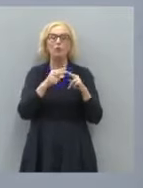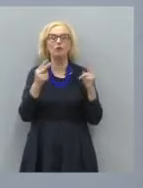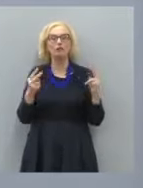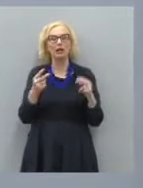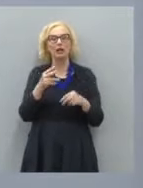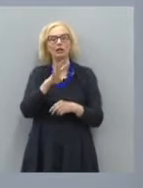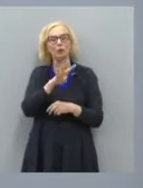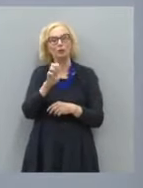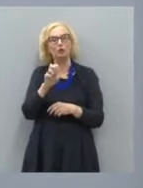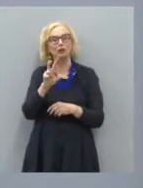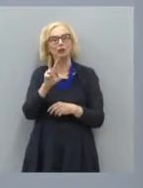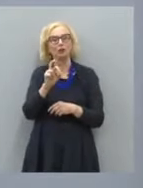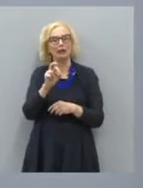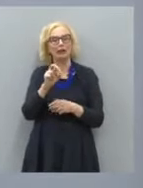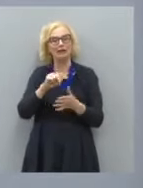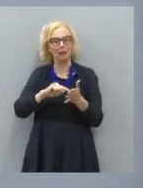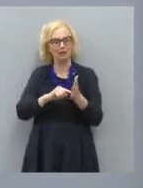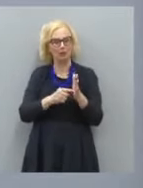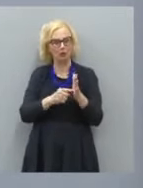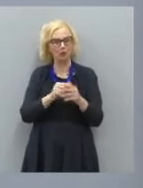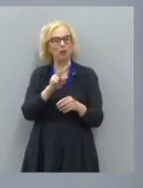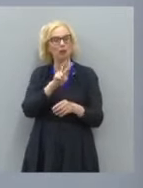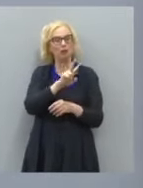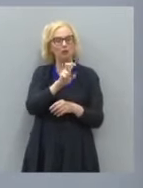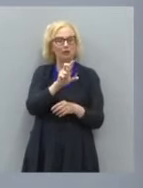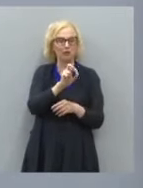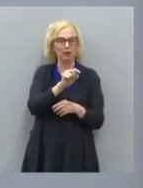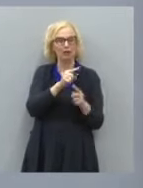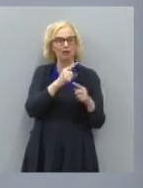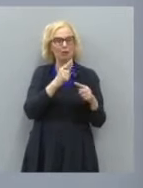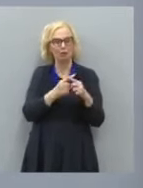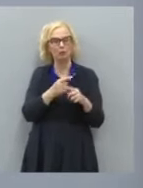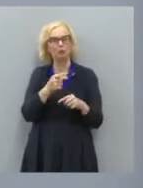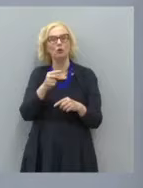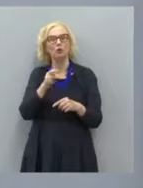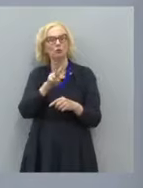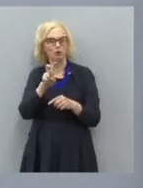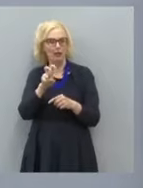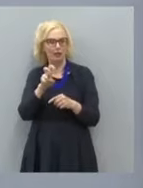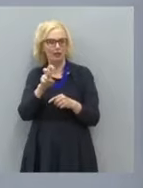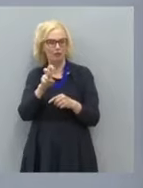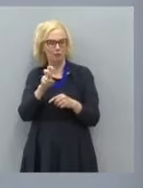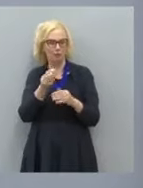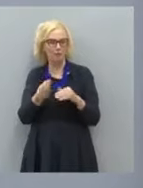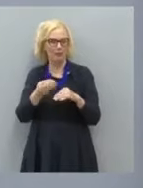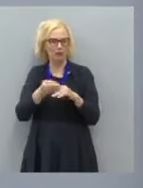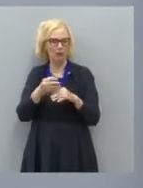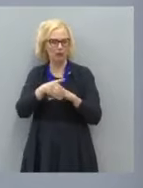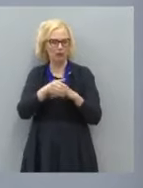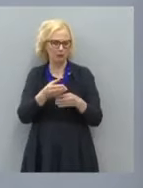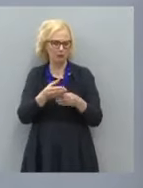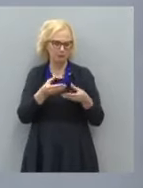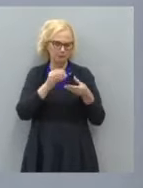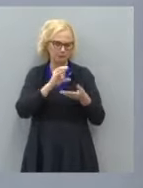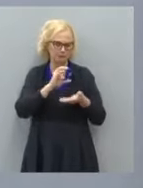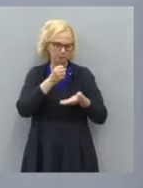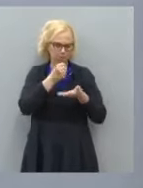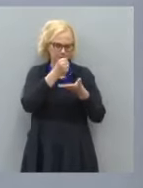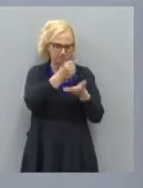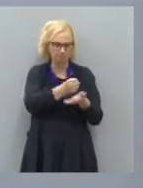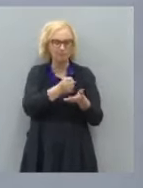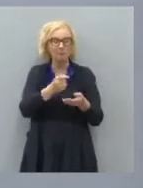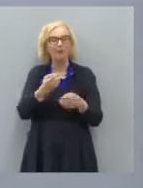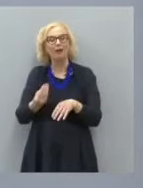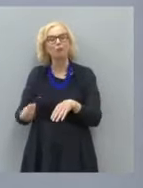430 milioni 230 più 200 di maggior debito a questi si sommarono ma ricordate le